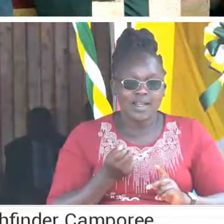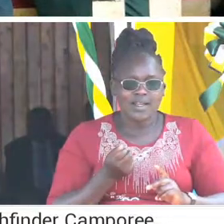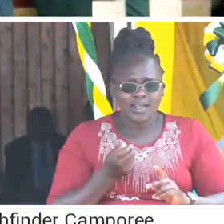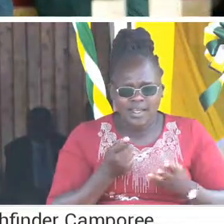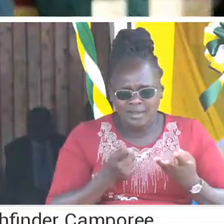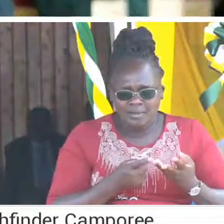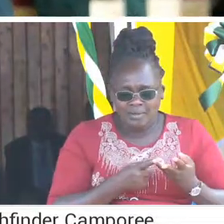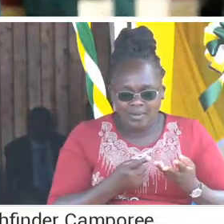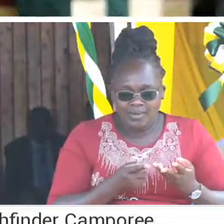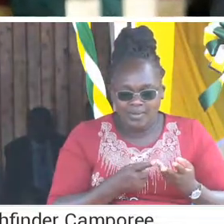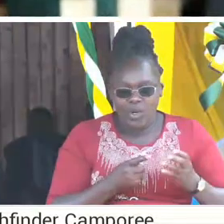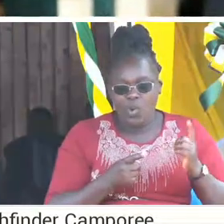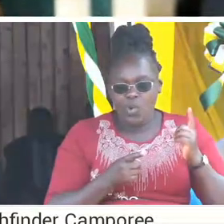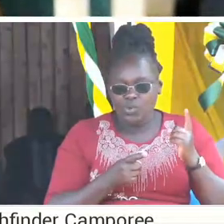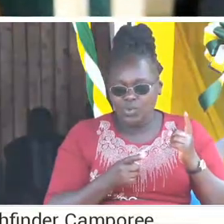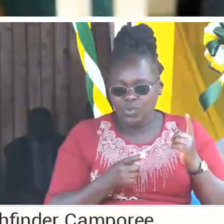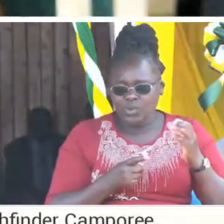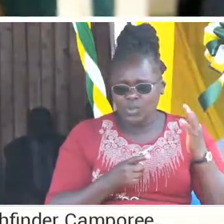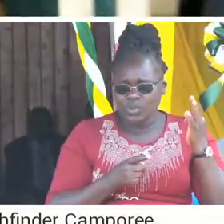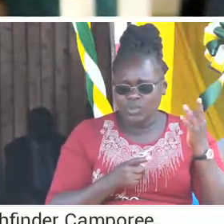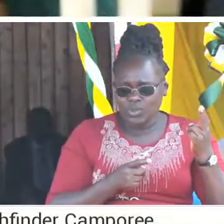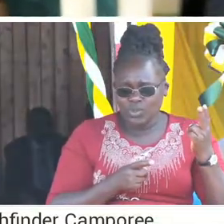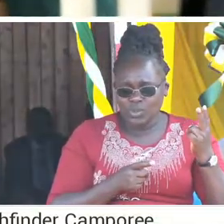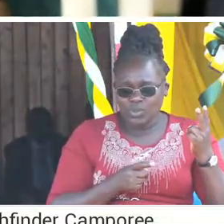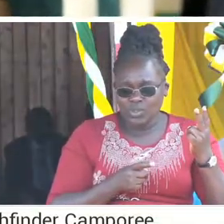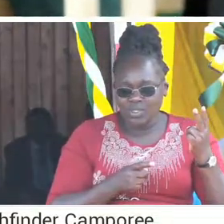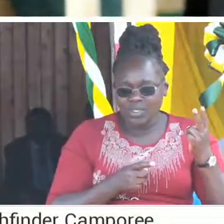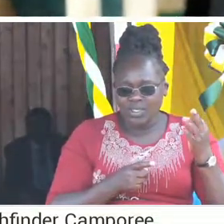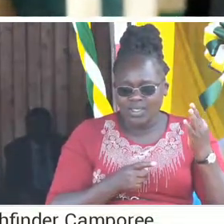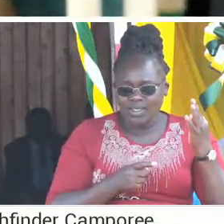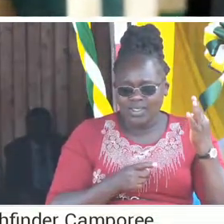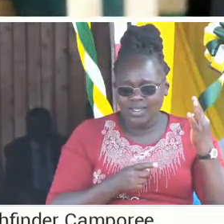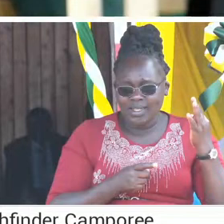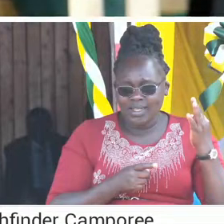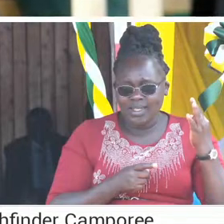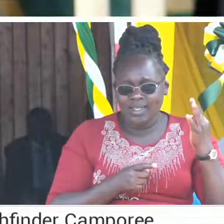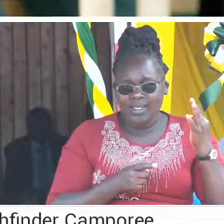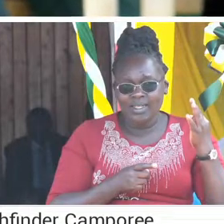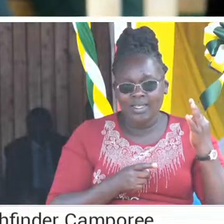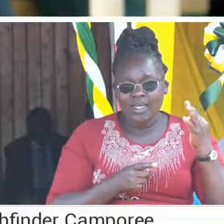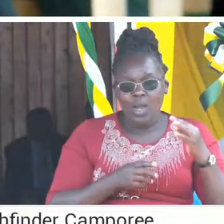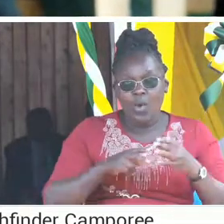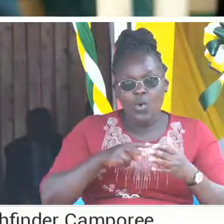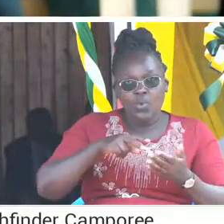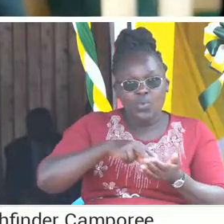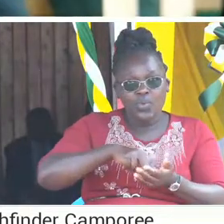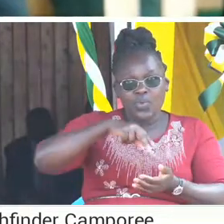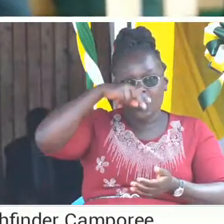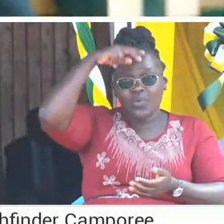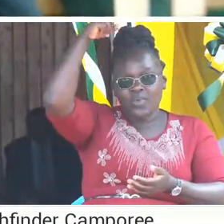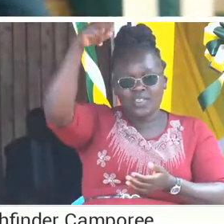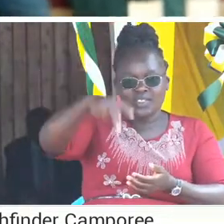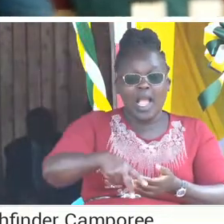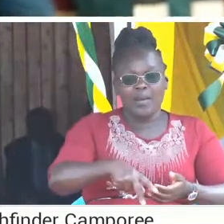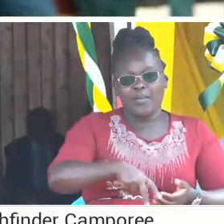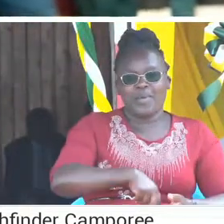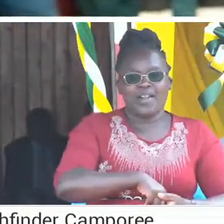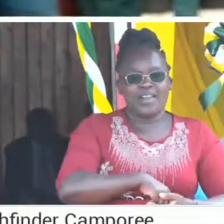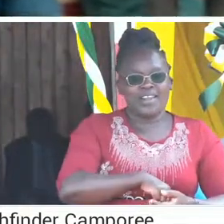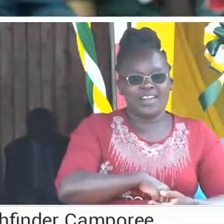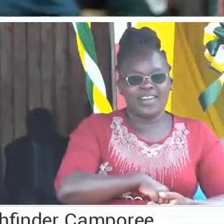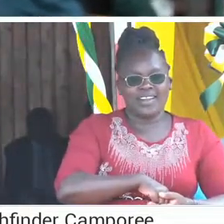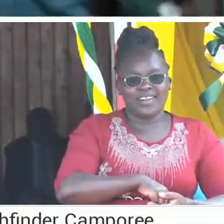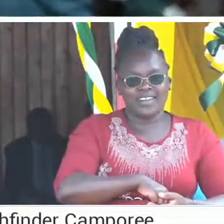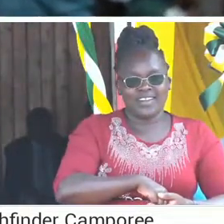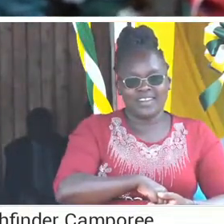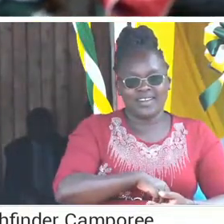One, two, three. Akajiachilia kutoka kwa gorofa ya nne juu. O chuku